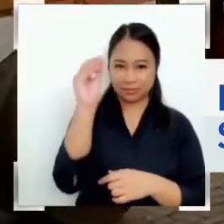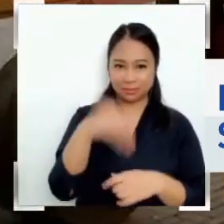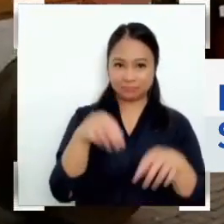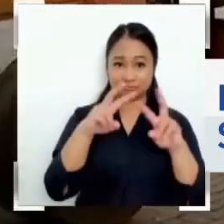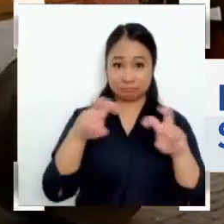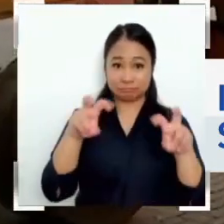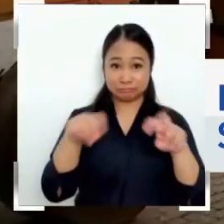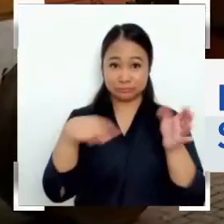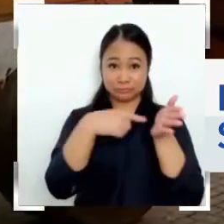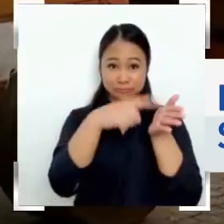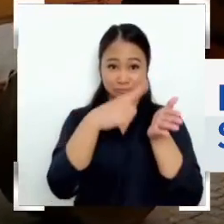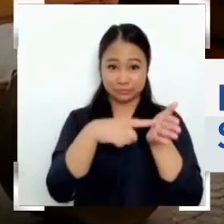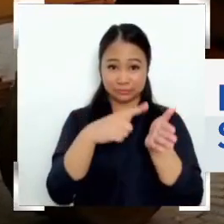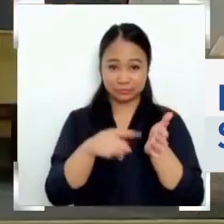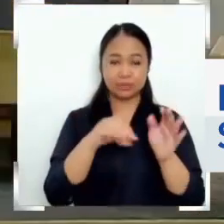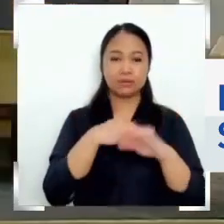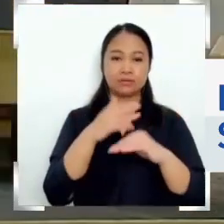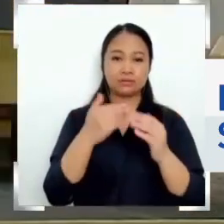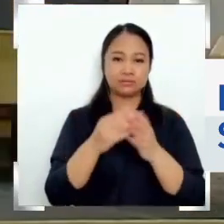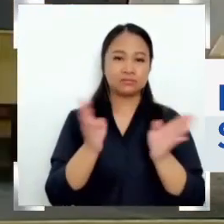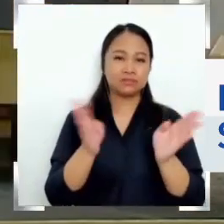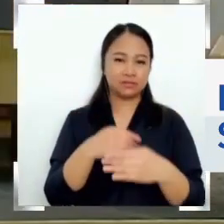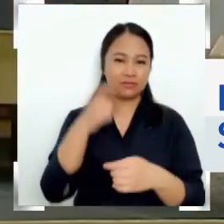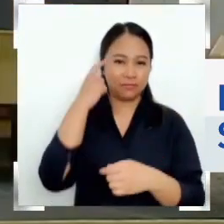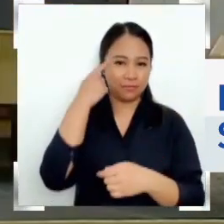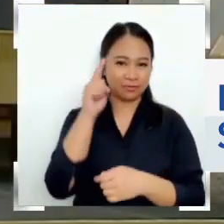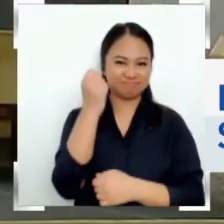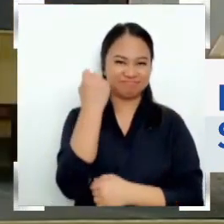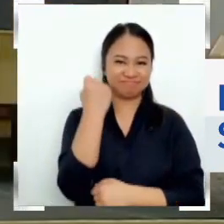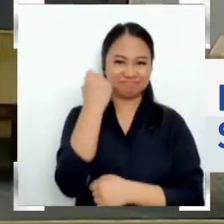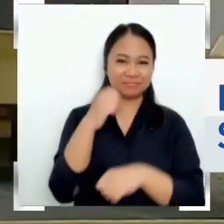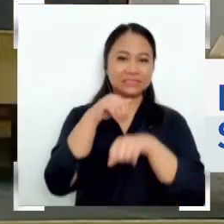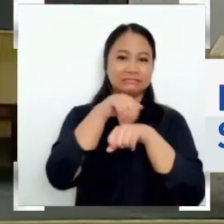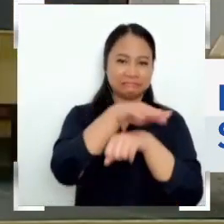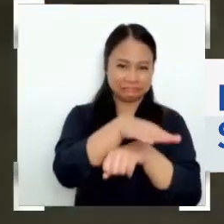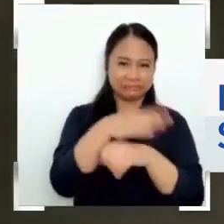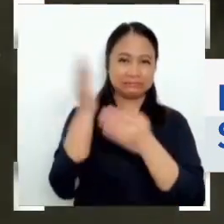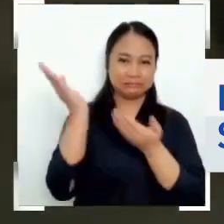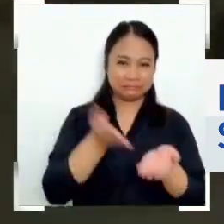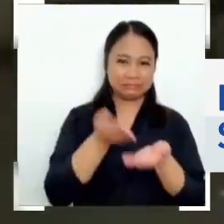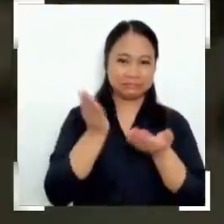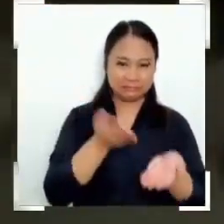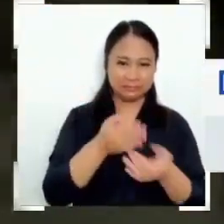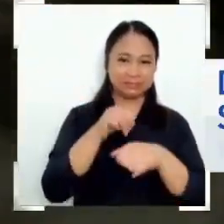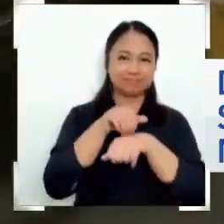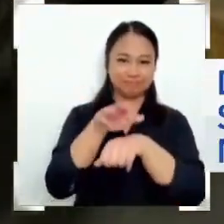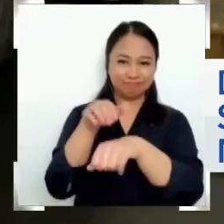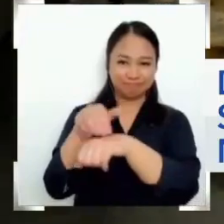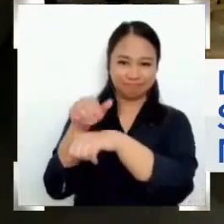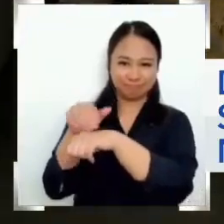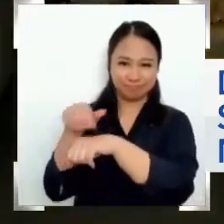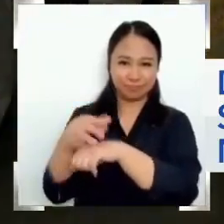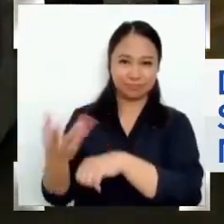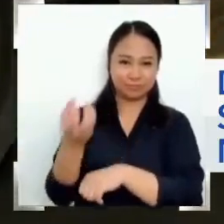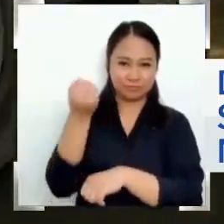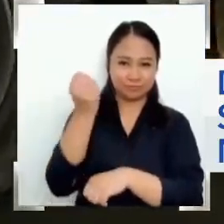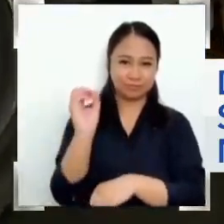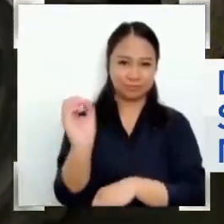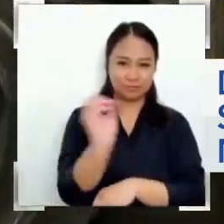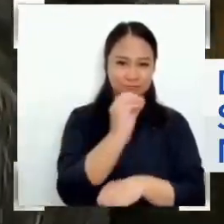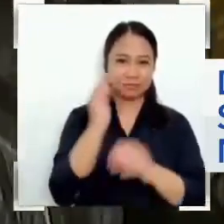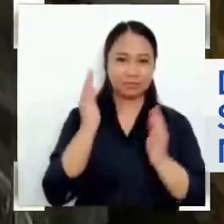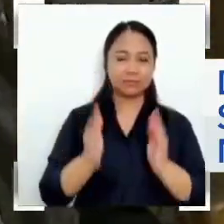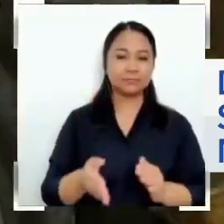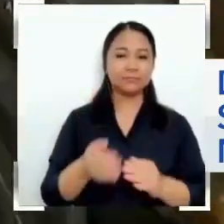mga balikbayan box para mas mapabilis ang pagproseso sa mga ito. Inaasahan naman magbibigay ng update ang Department